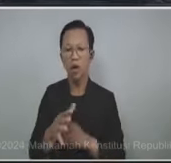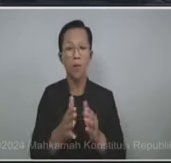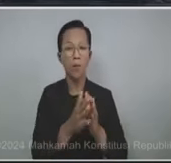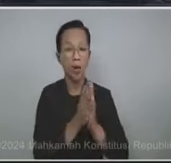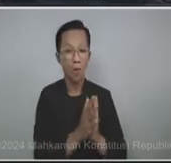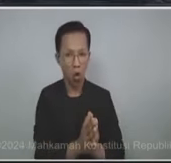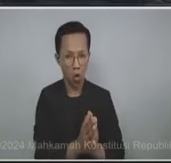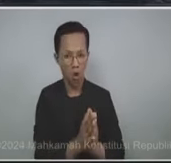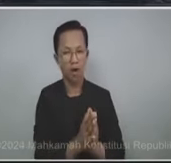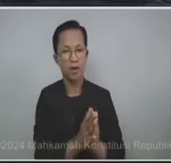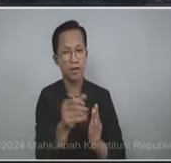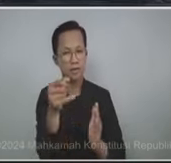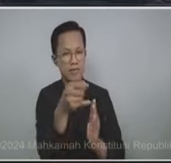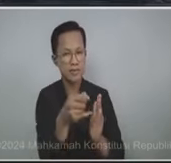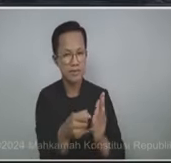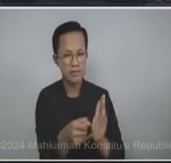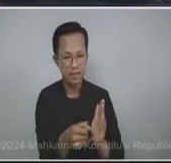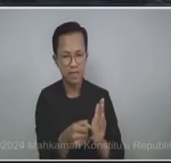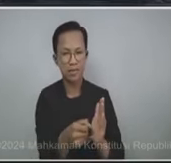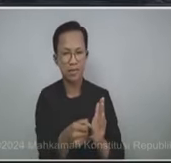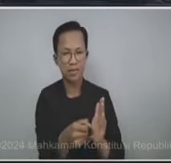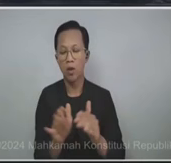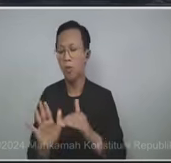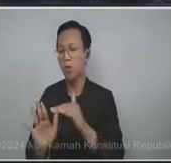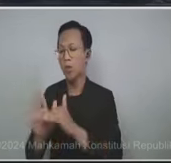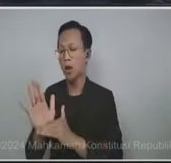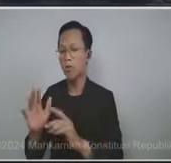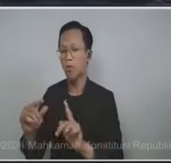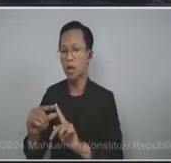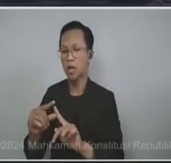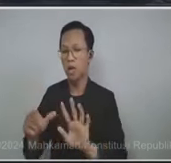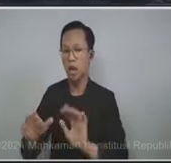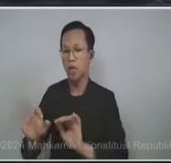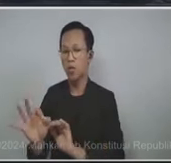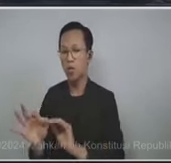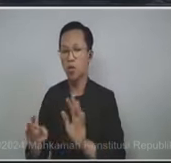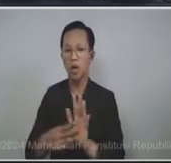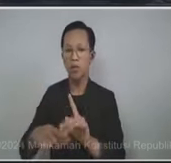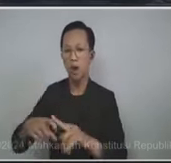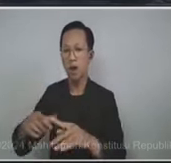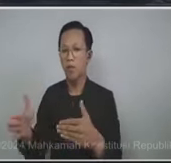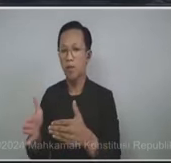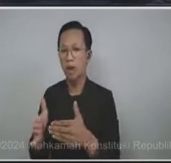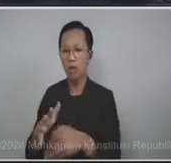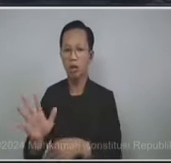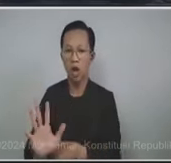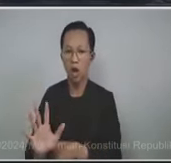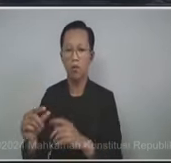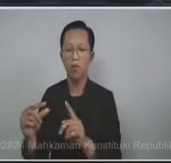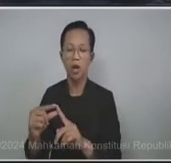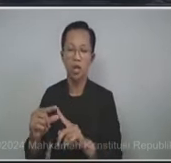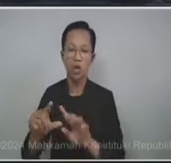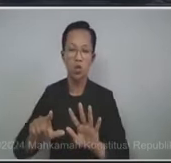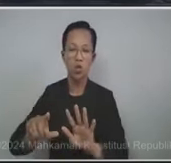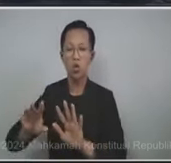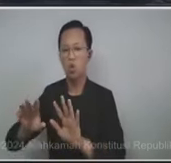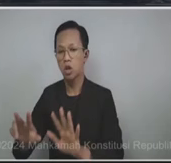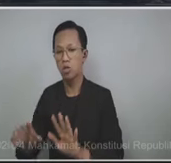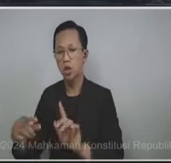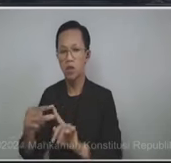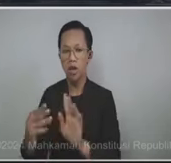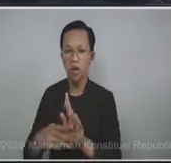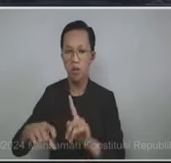aku tidak terhalang dengan ketentuan pasal 6 UMK dan pasal 78 PMK 2 2021 sehingga